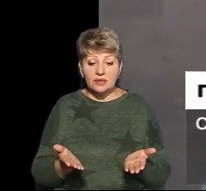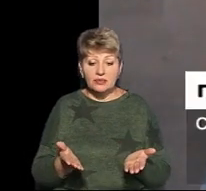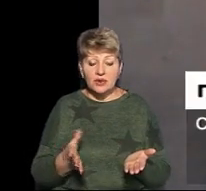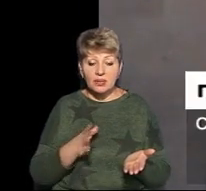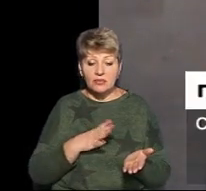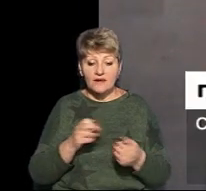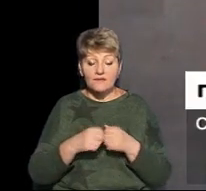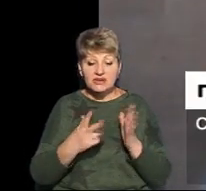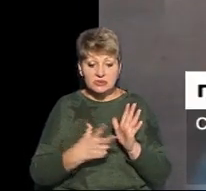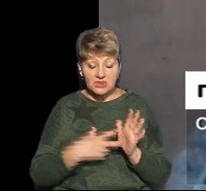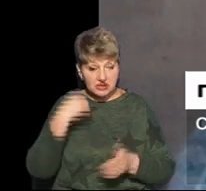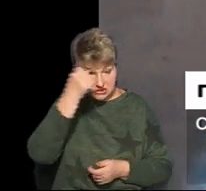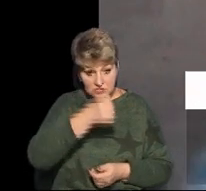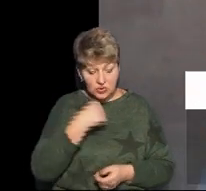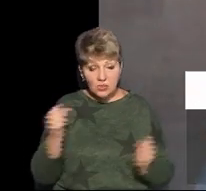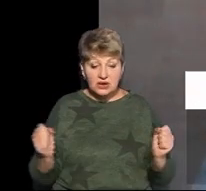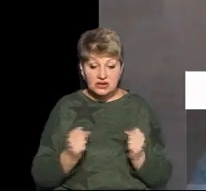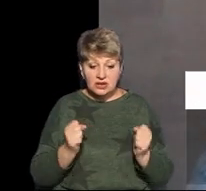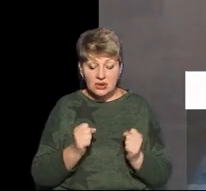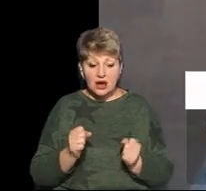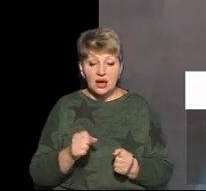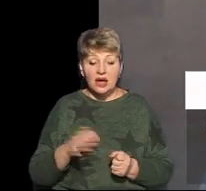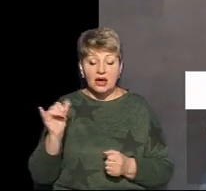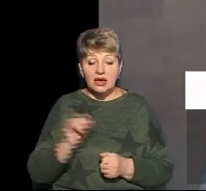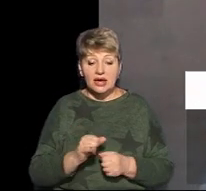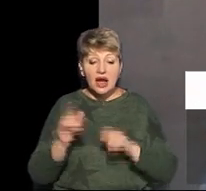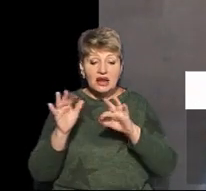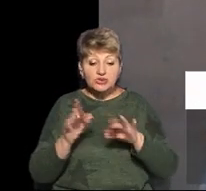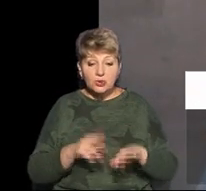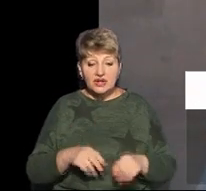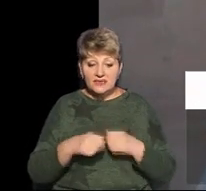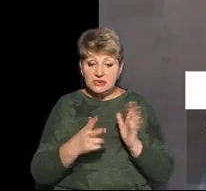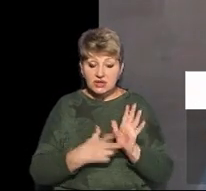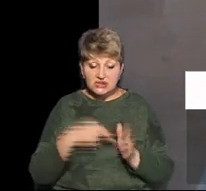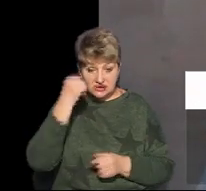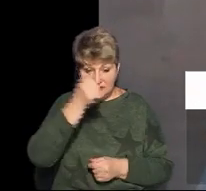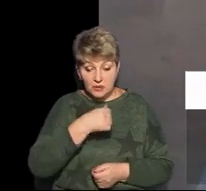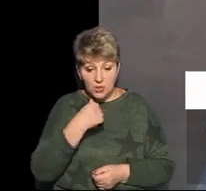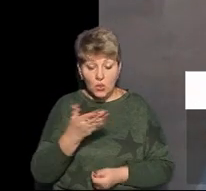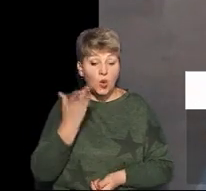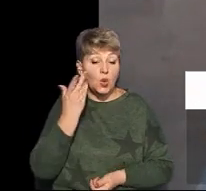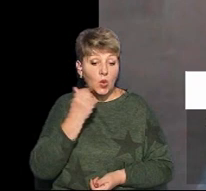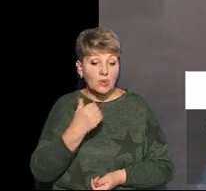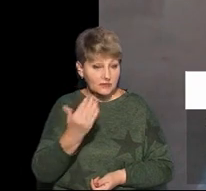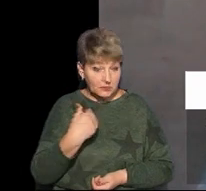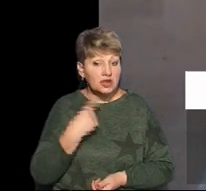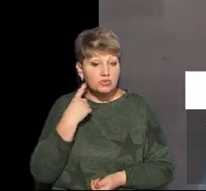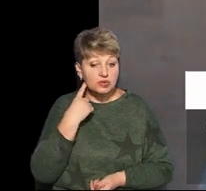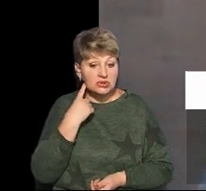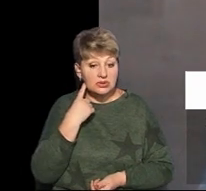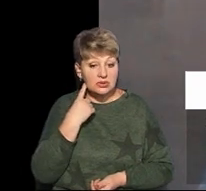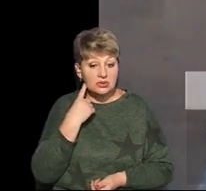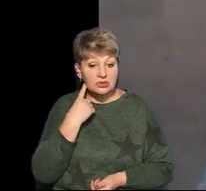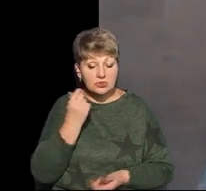лютому 2018 року і в листопаді 2018 року, коли... Ви мене чуєте? Так, да,